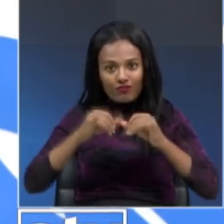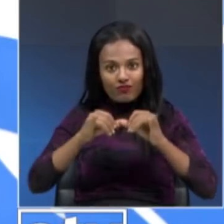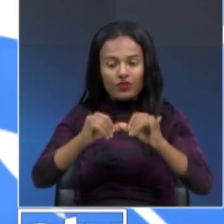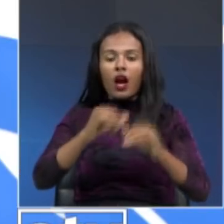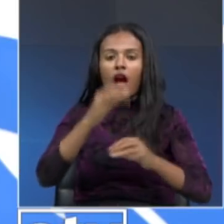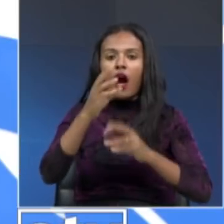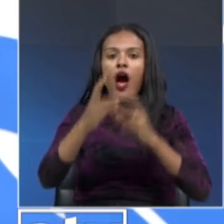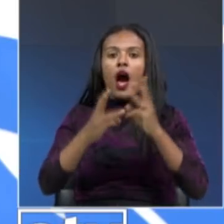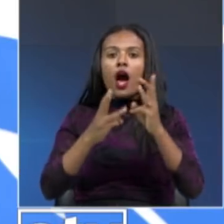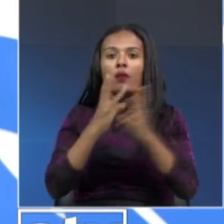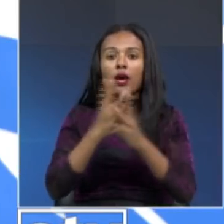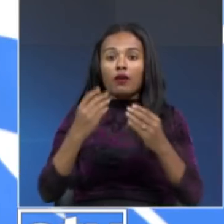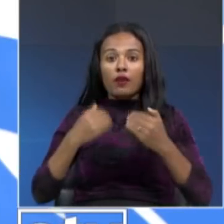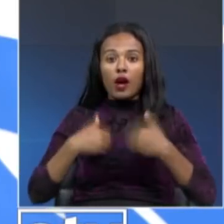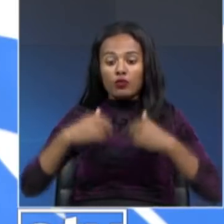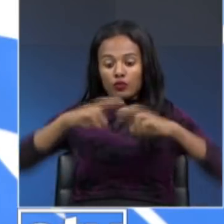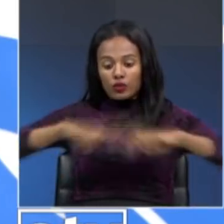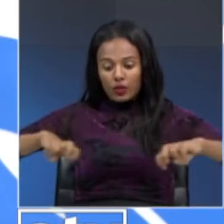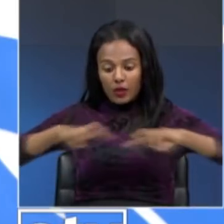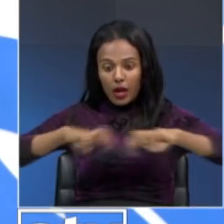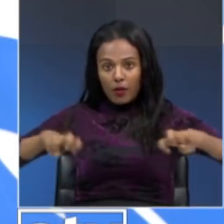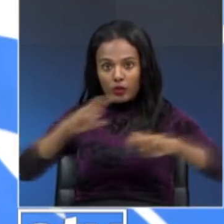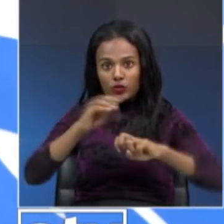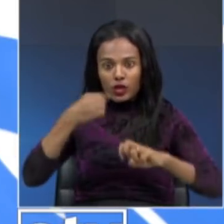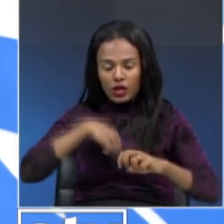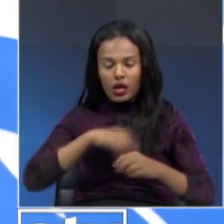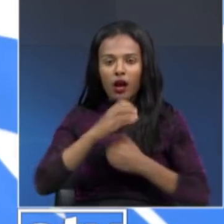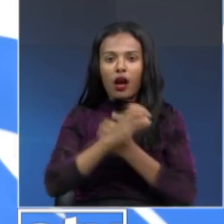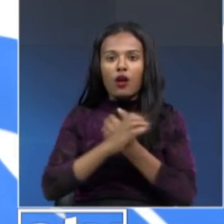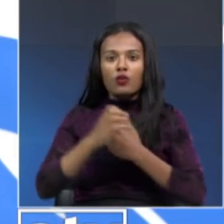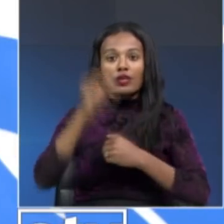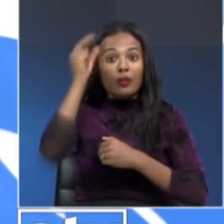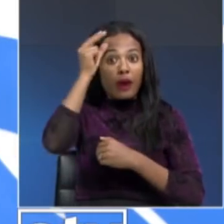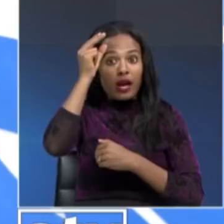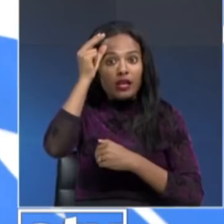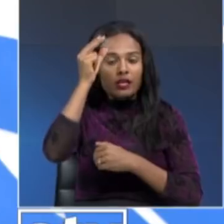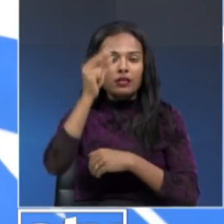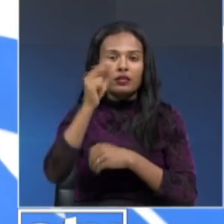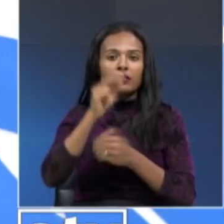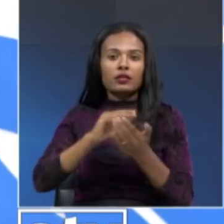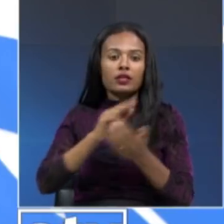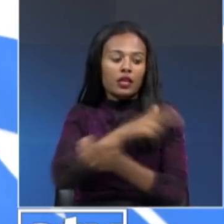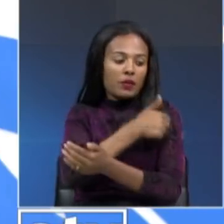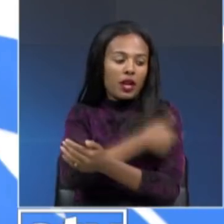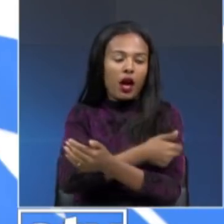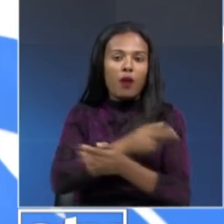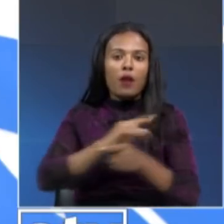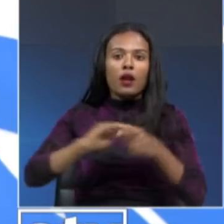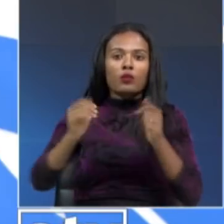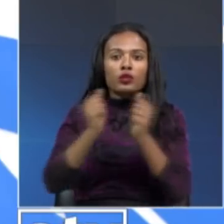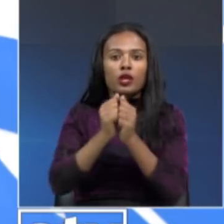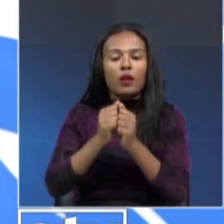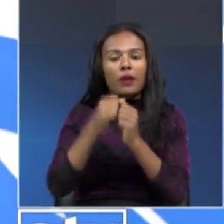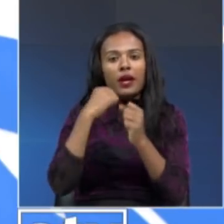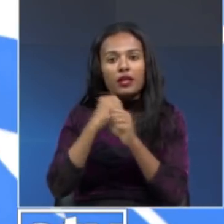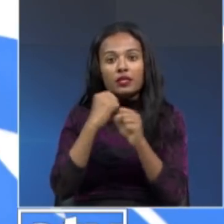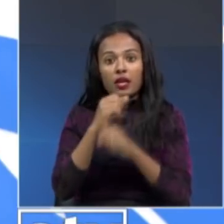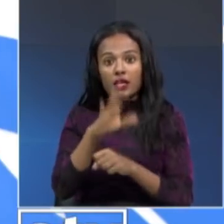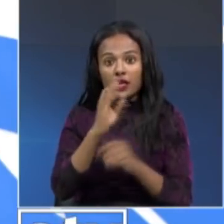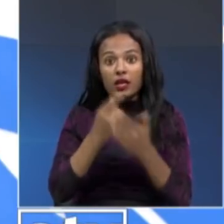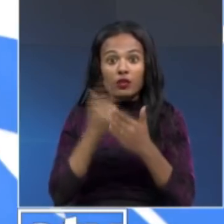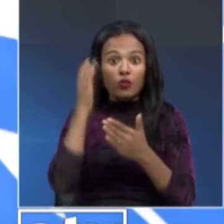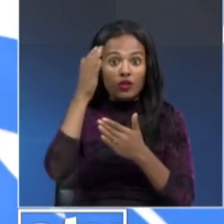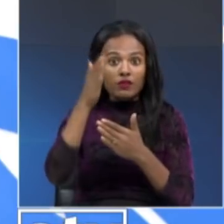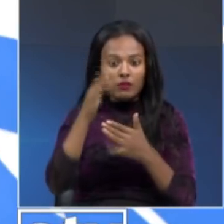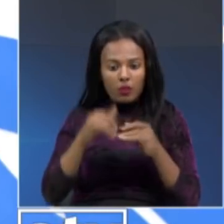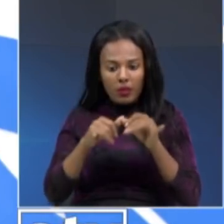ካሉ ተመራማሪዎችና እዚህ እኛ ጋር ካሉ የባህል ሕክምና ባለሙያዎች ጋር በጋራ የሚሰራ ስራ ይሆናል። ስለዚህ ይህንን ወደፊት